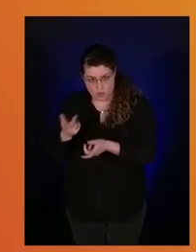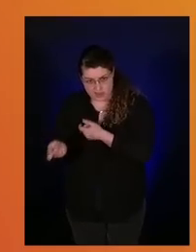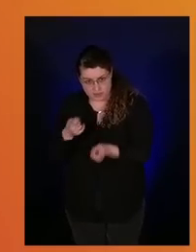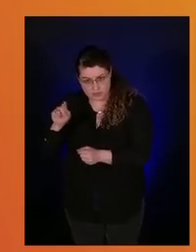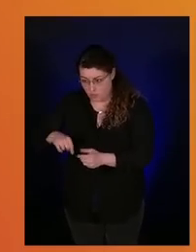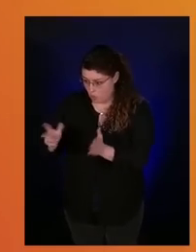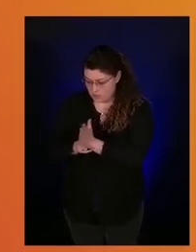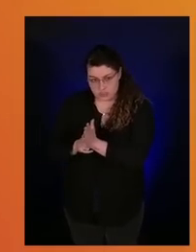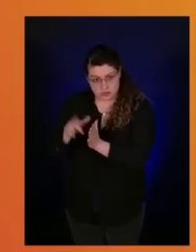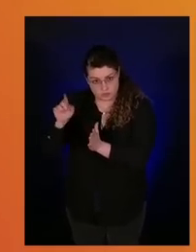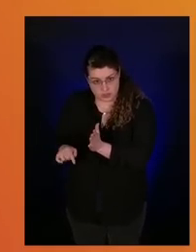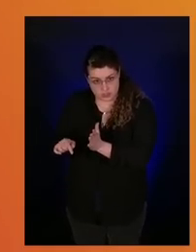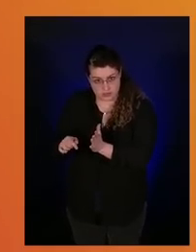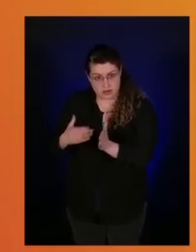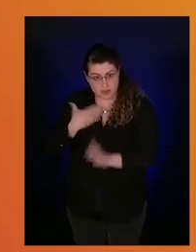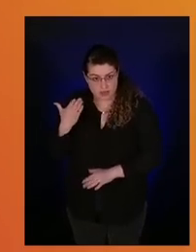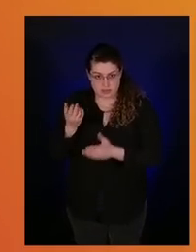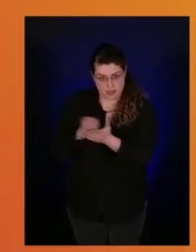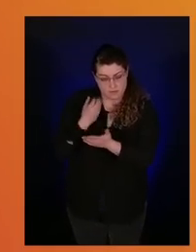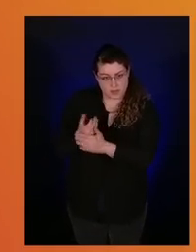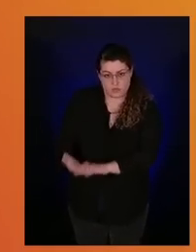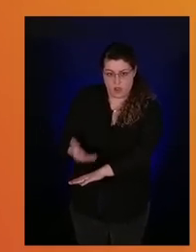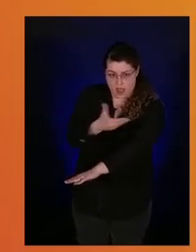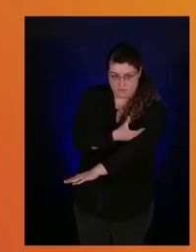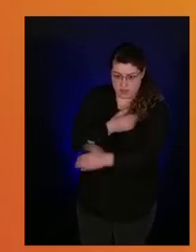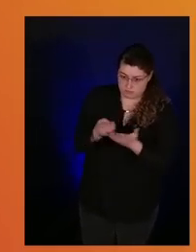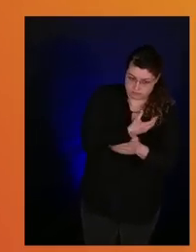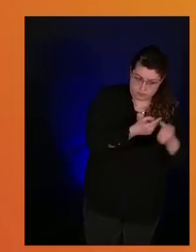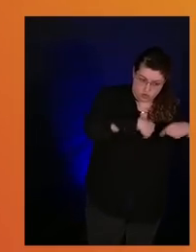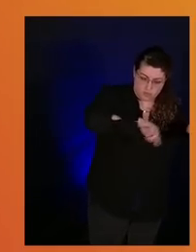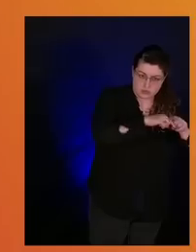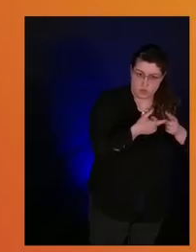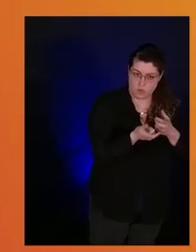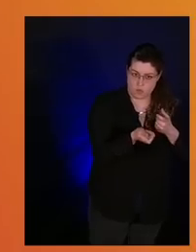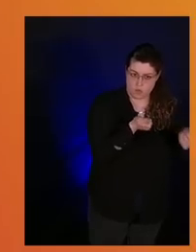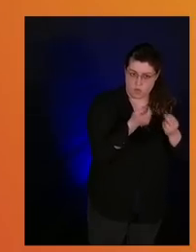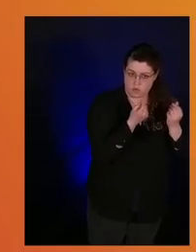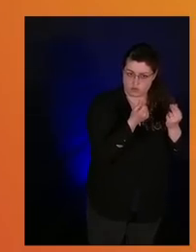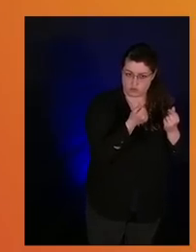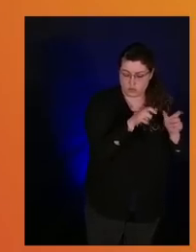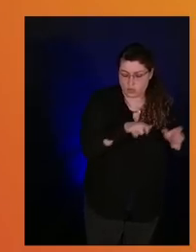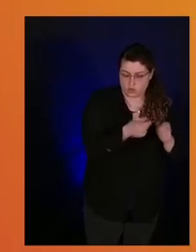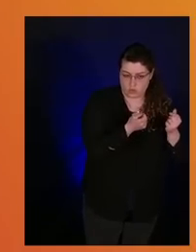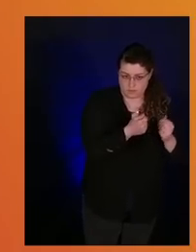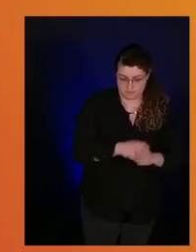nécessaire avec une information préalable à la commission financière de contrôle. Enfin, la commission exécutive confédérale a pour